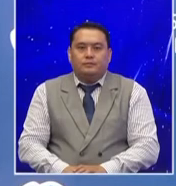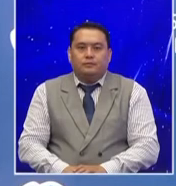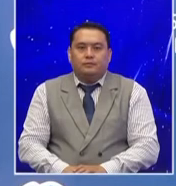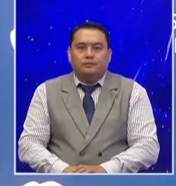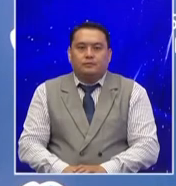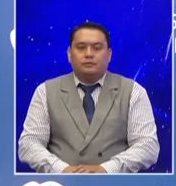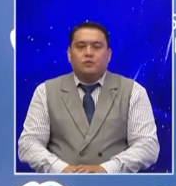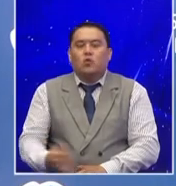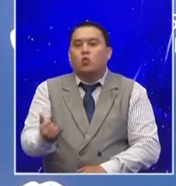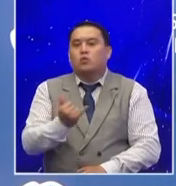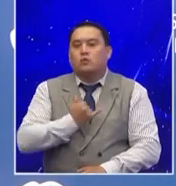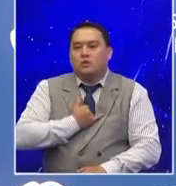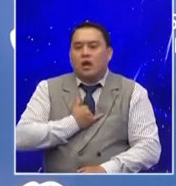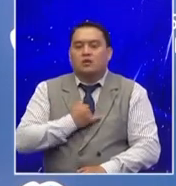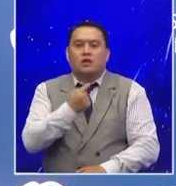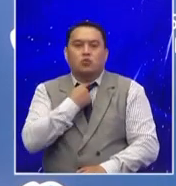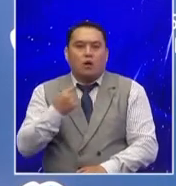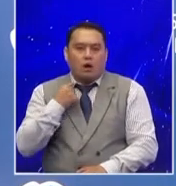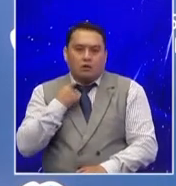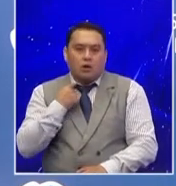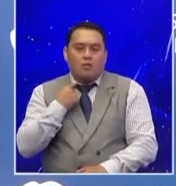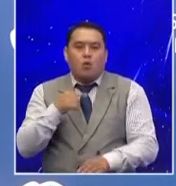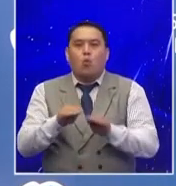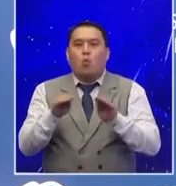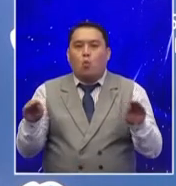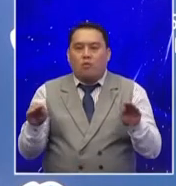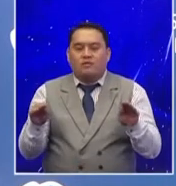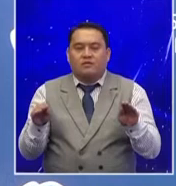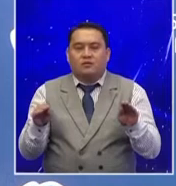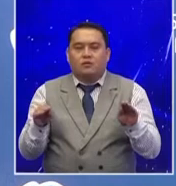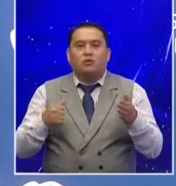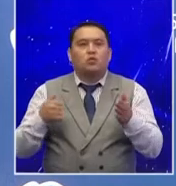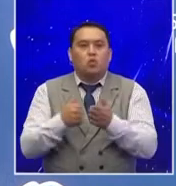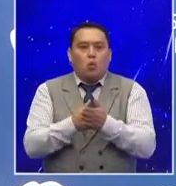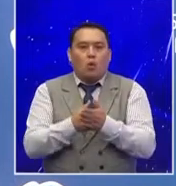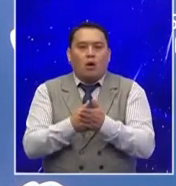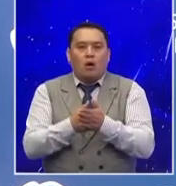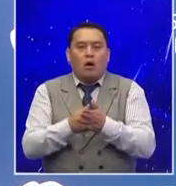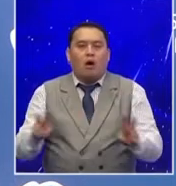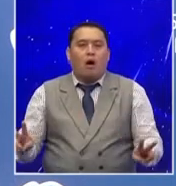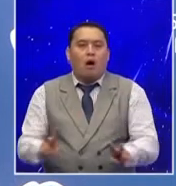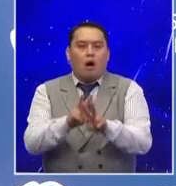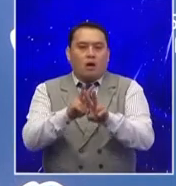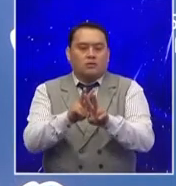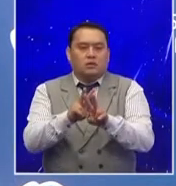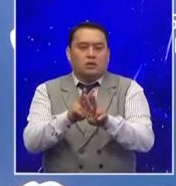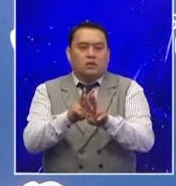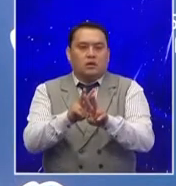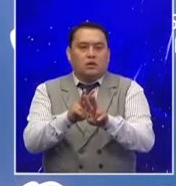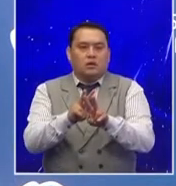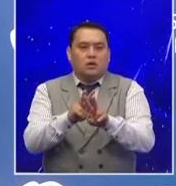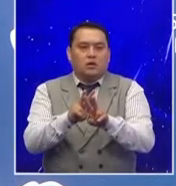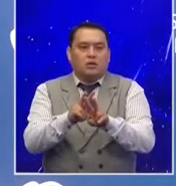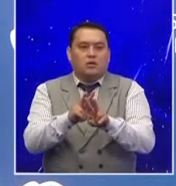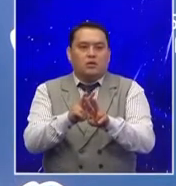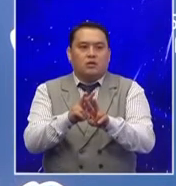К сожалению, Smart Алдыкурган по уровню функционала до Астана, Smart Астана еще не